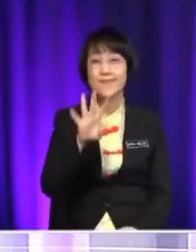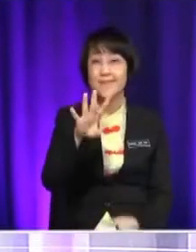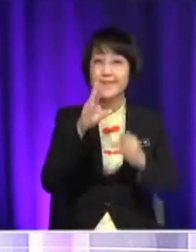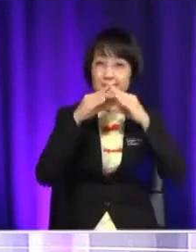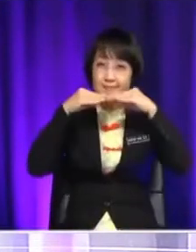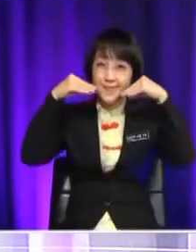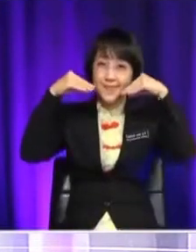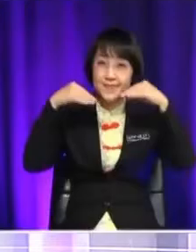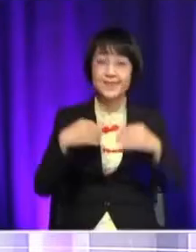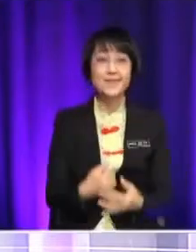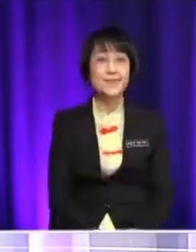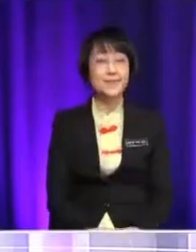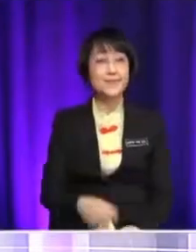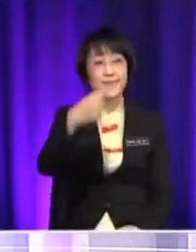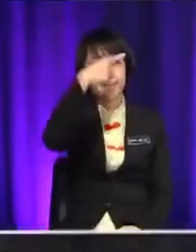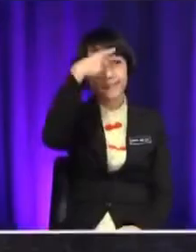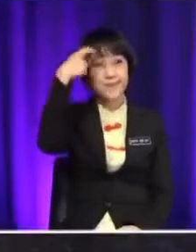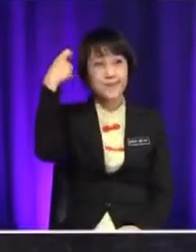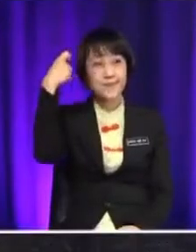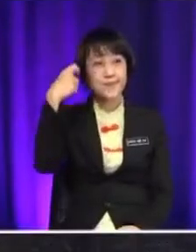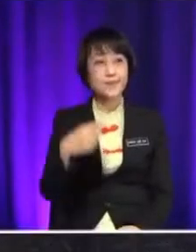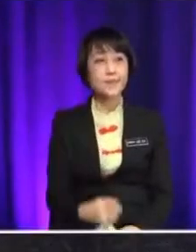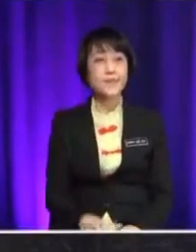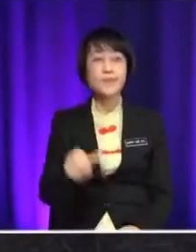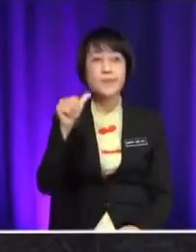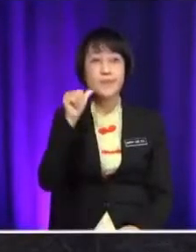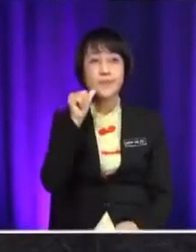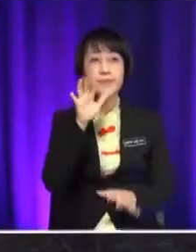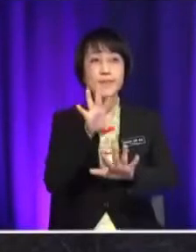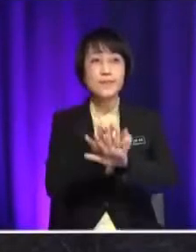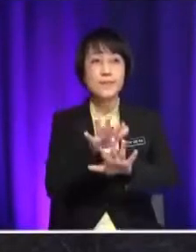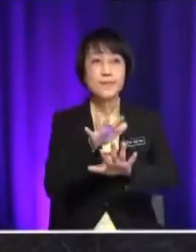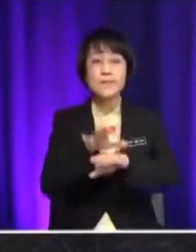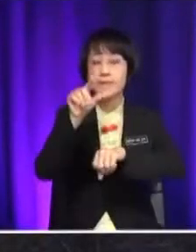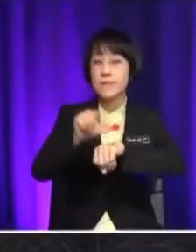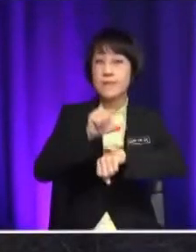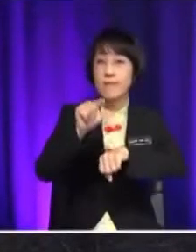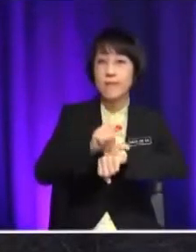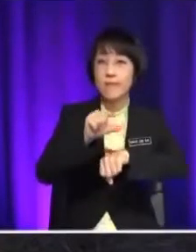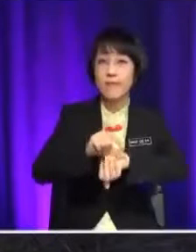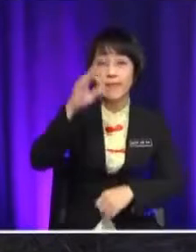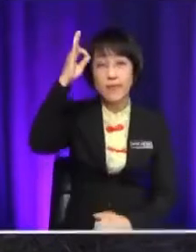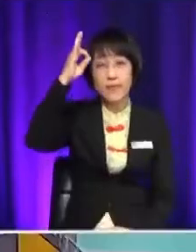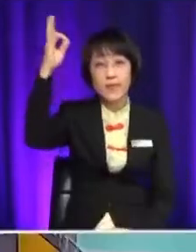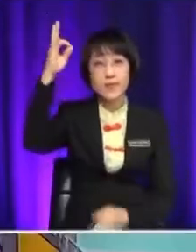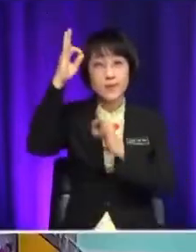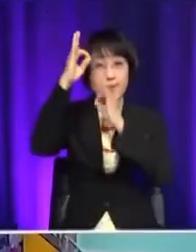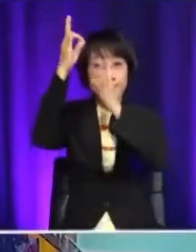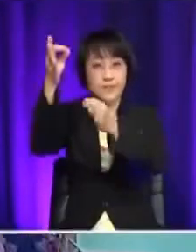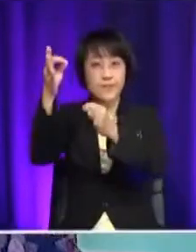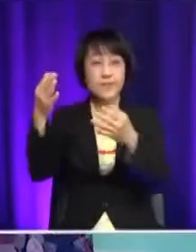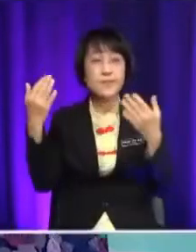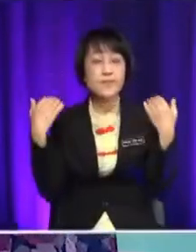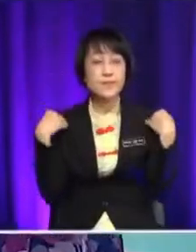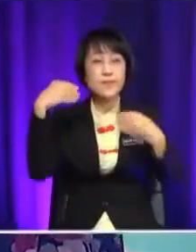Baik. 4 senyuman. Sebabnya Azlina banyak mengaplikasikan fakta yang ada dalam bahan